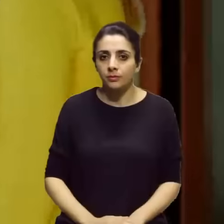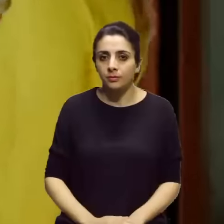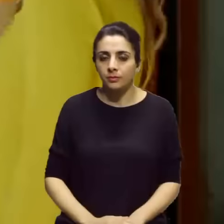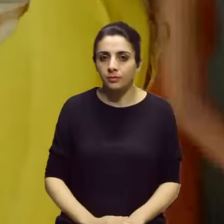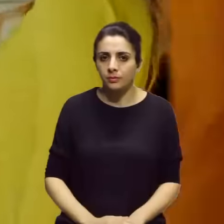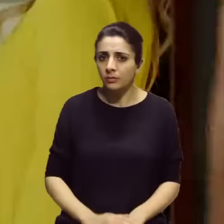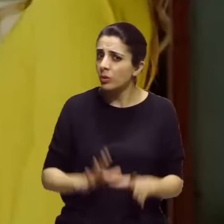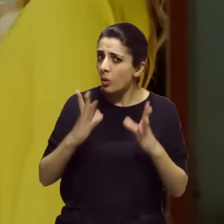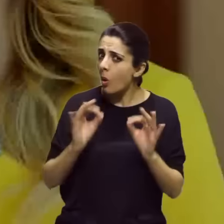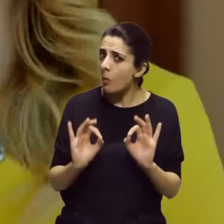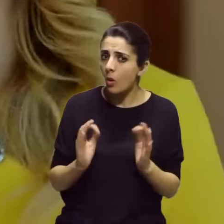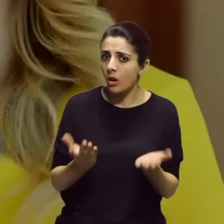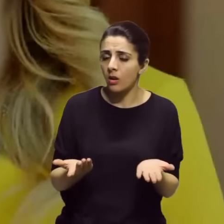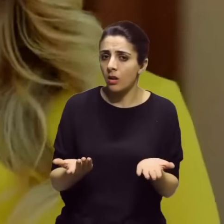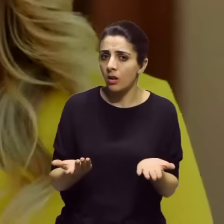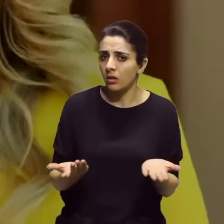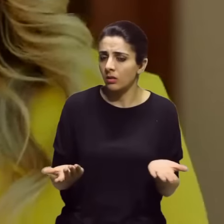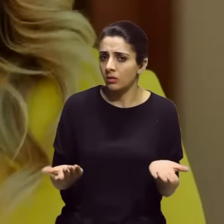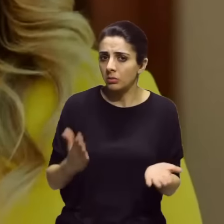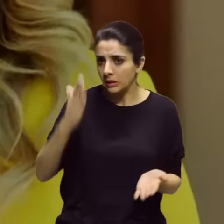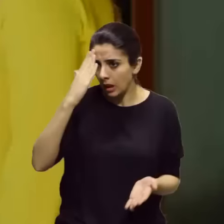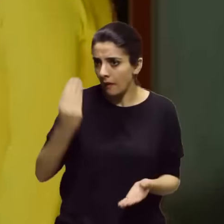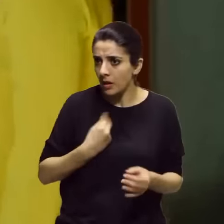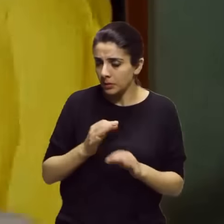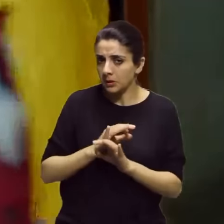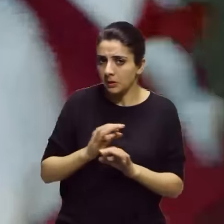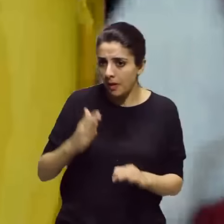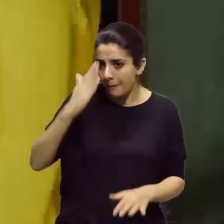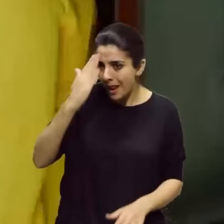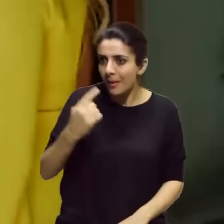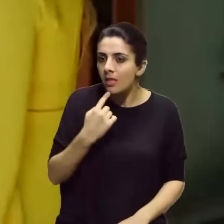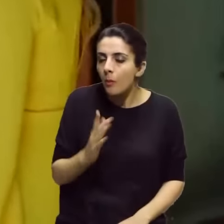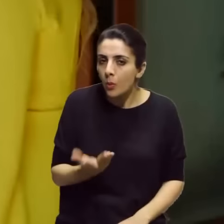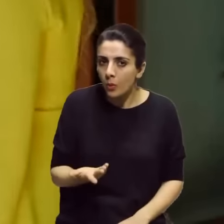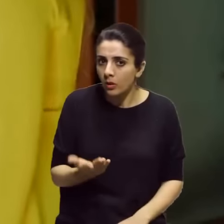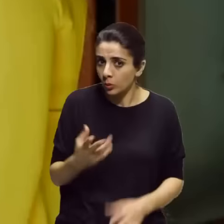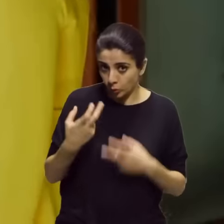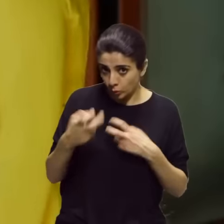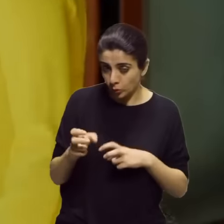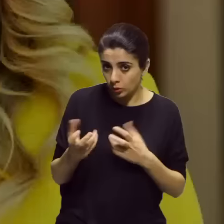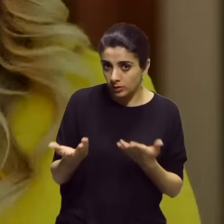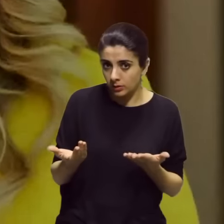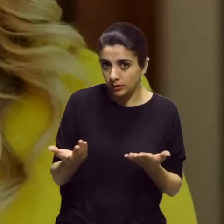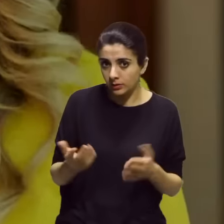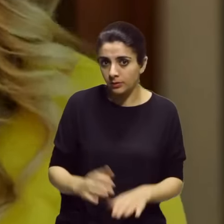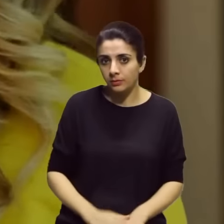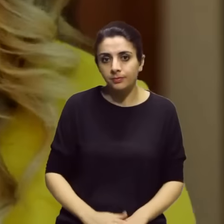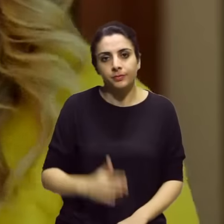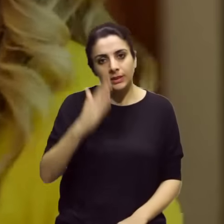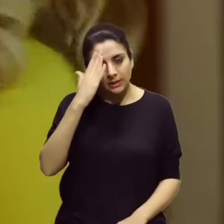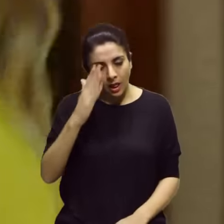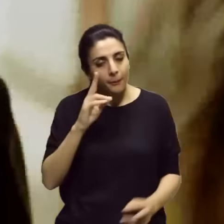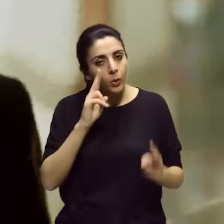Ya ne oluyor böyle? Yani bir selam vermek yok, bir merhaba demek yok. Ya, ne oldu, küs müyüz?